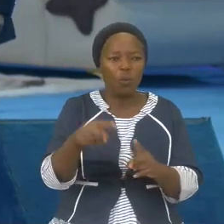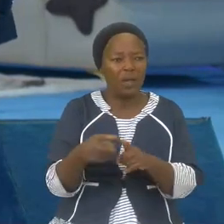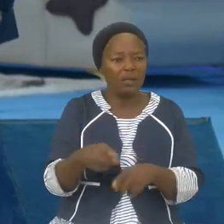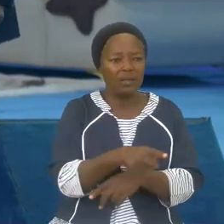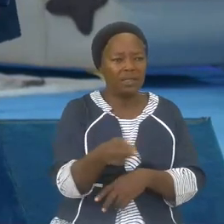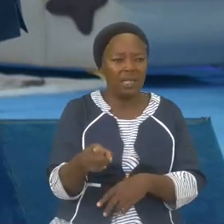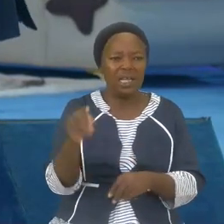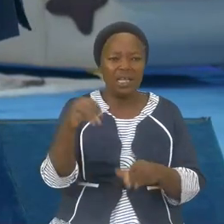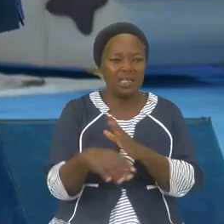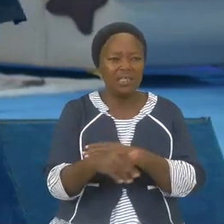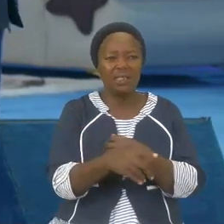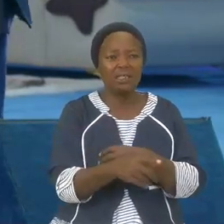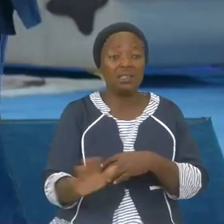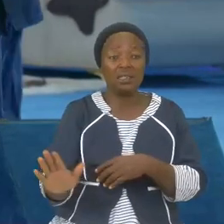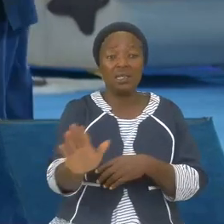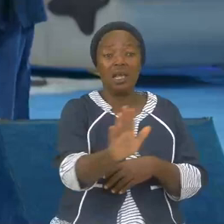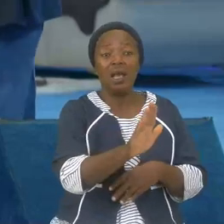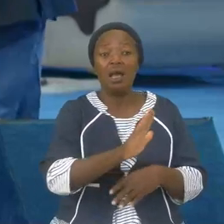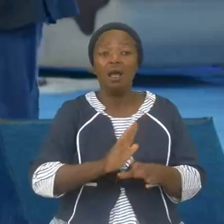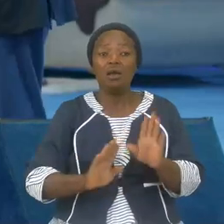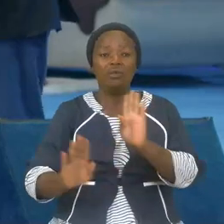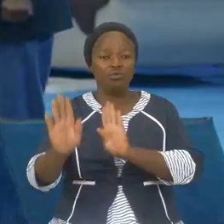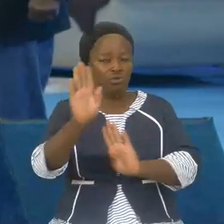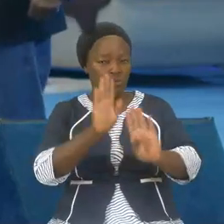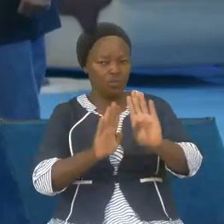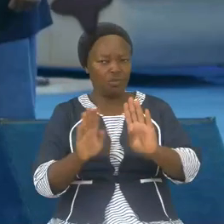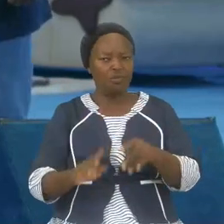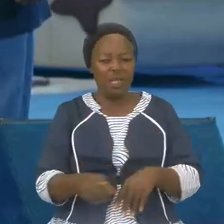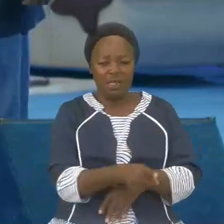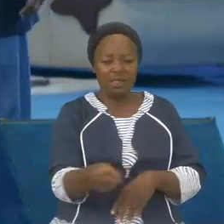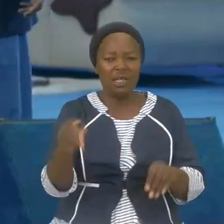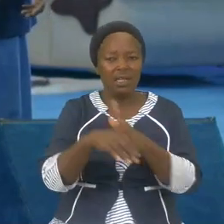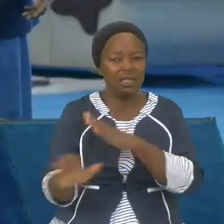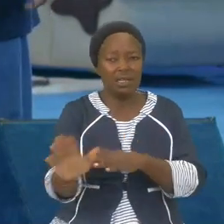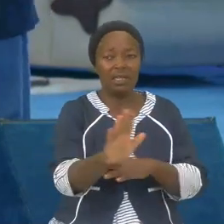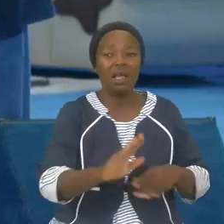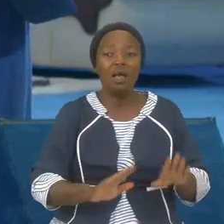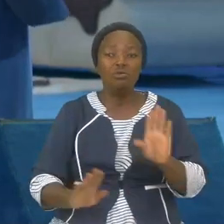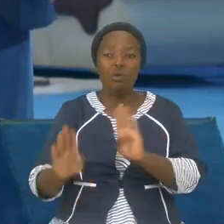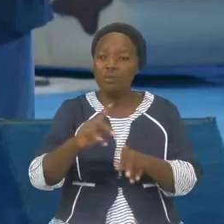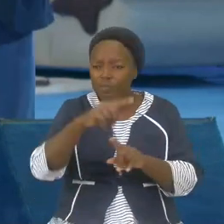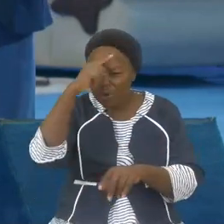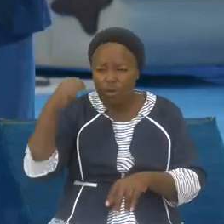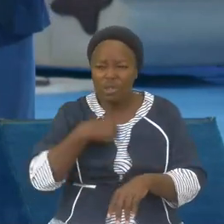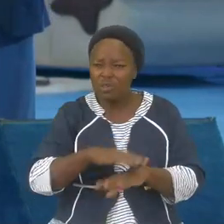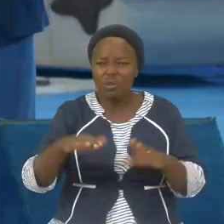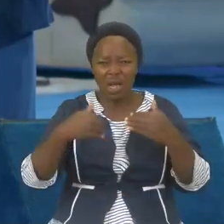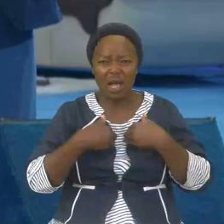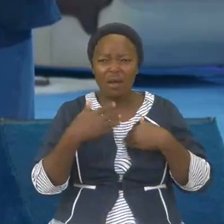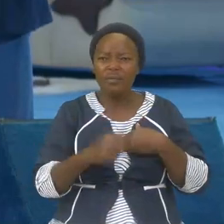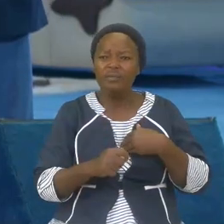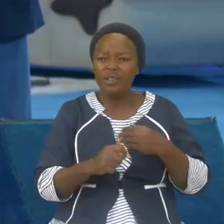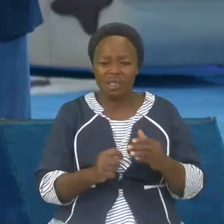Mais au sein de leur détresse, au sein de leur détresse, parce qu'on n'avait